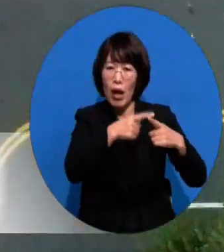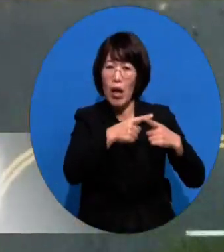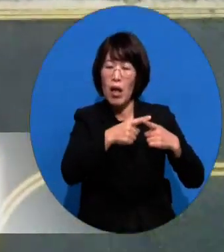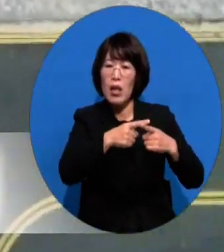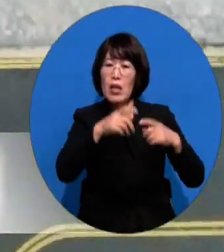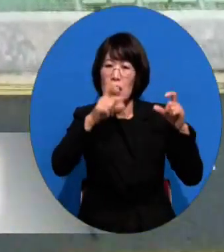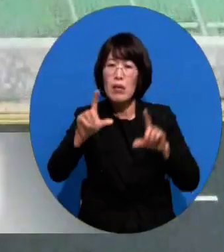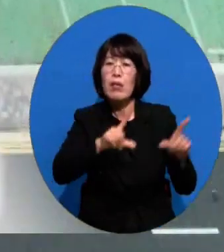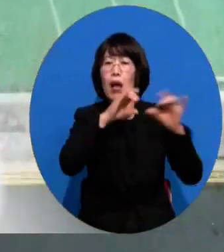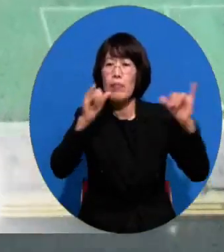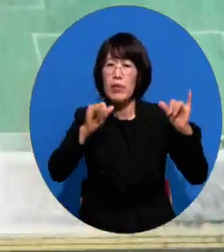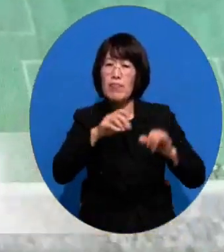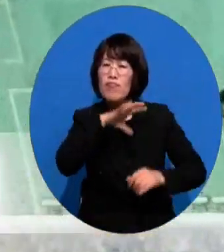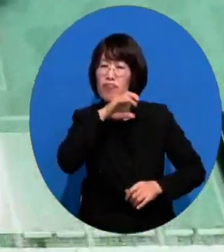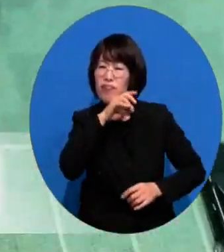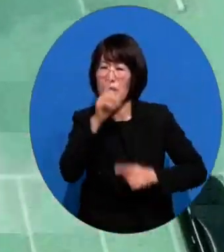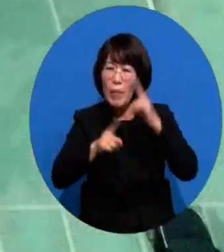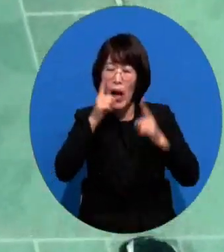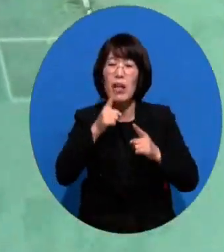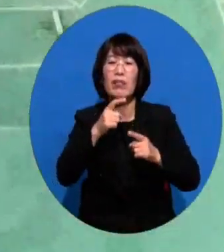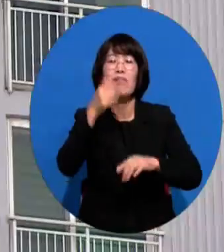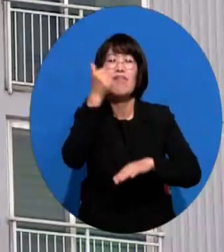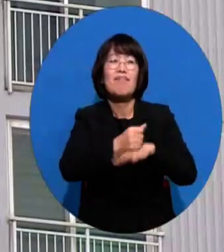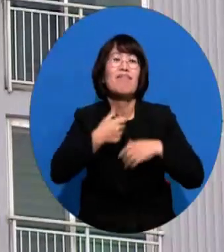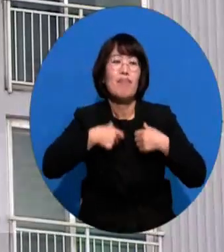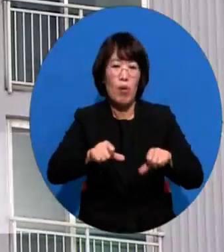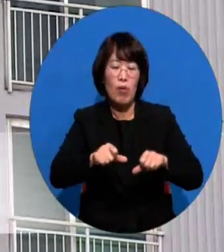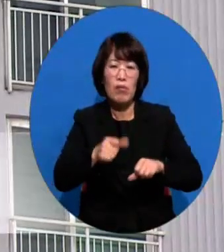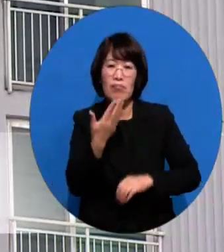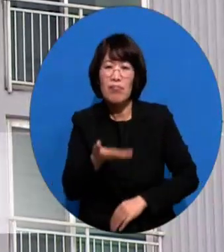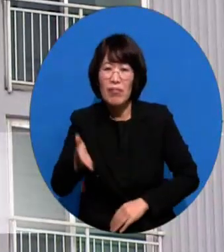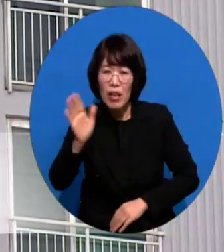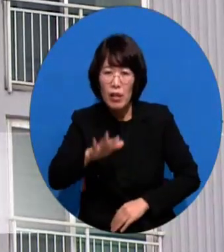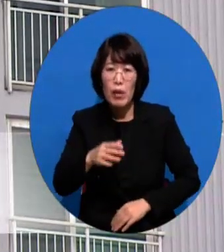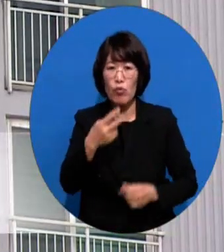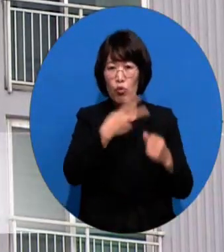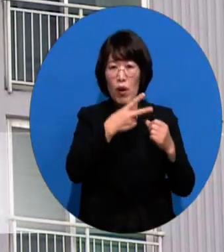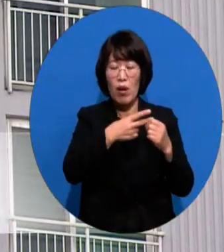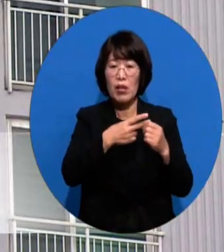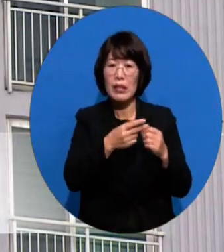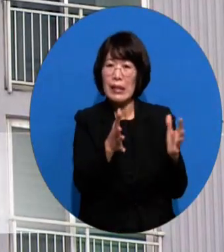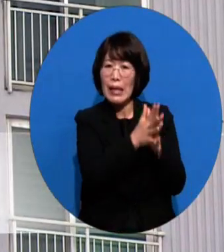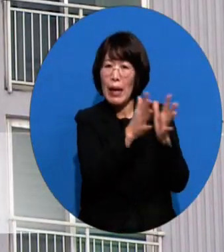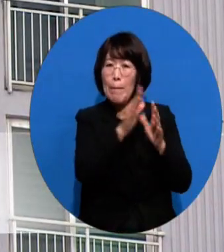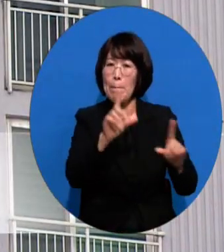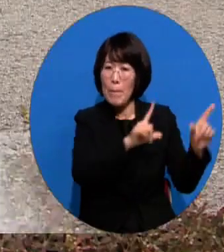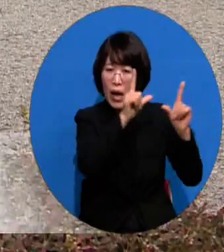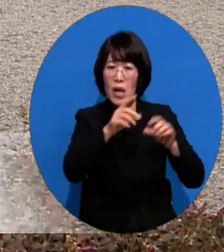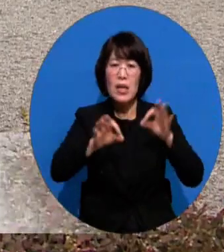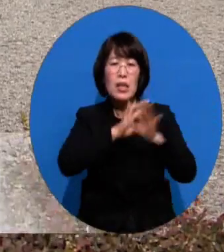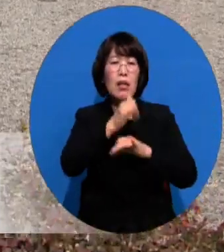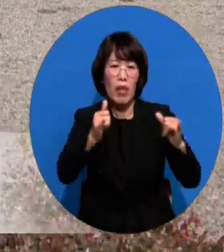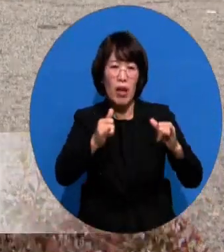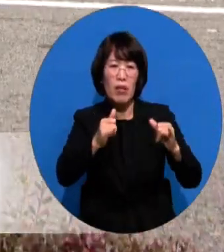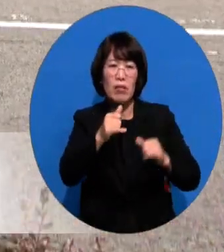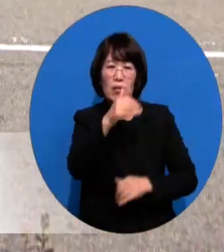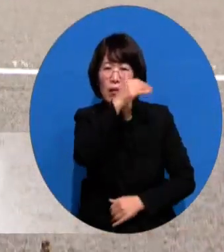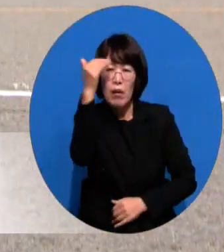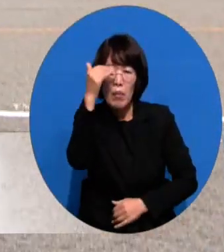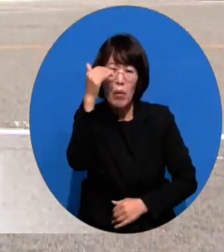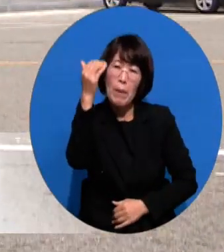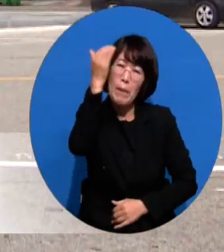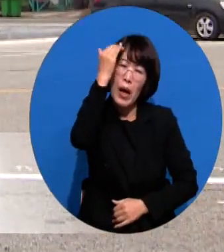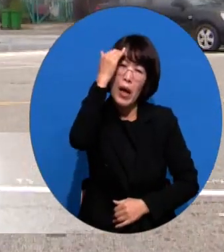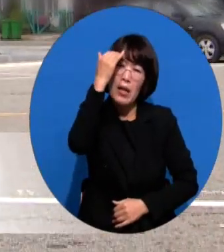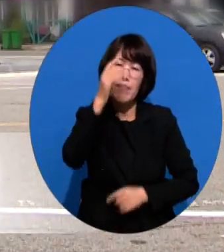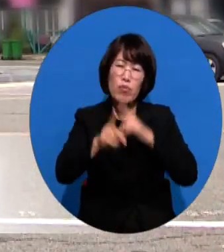한 차례 밀려 부지를 변경했습니다. 하지만 또다시 인근 아파트 주민과 상인들의 조망권 민원에